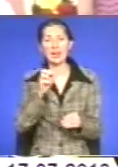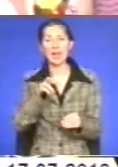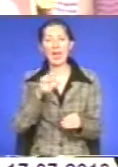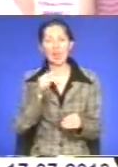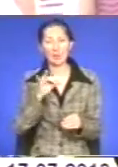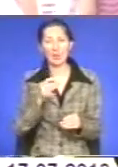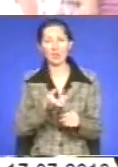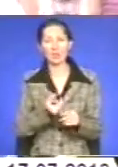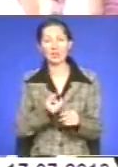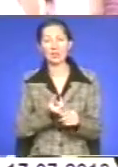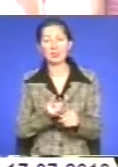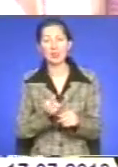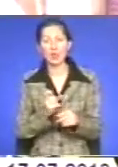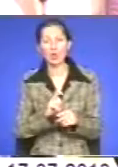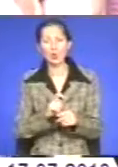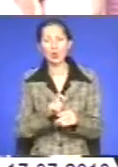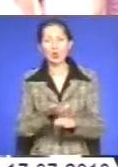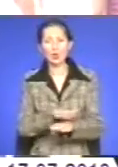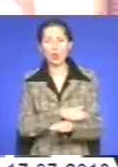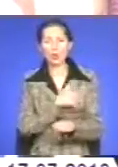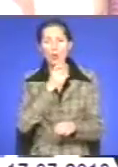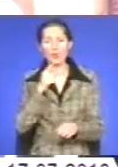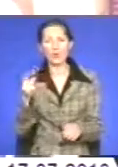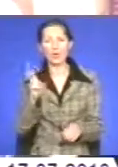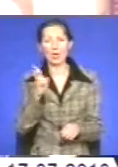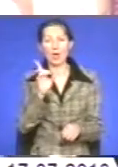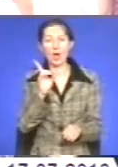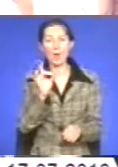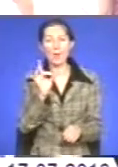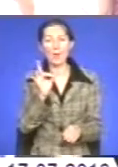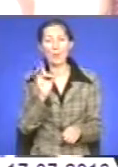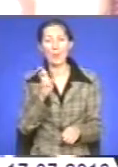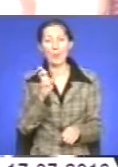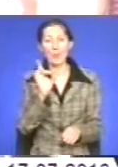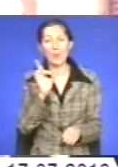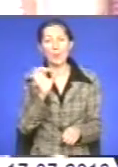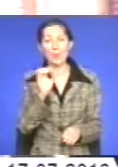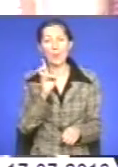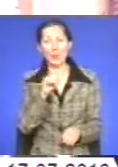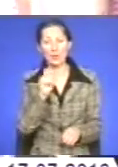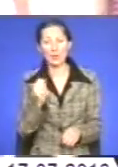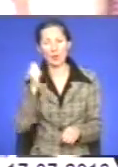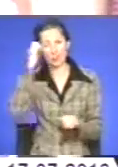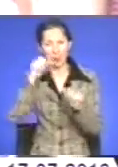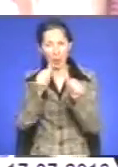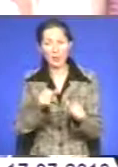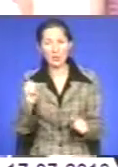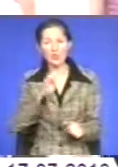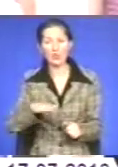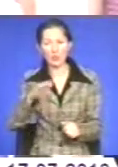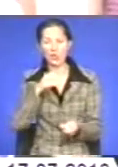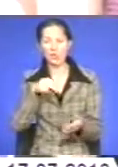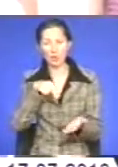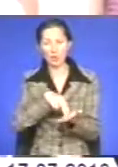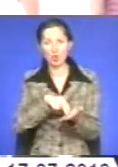довговічна бронза. І практично, якщо пам'ятники у Європі стоять по 500 років, то